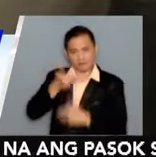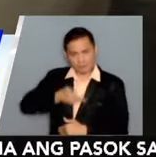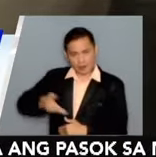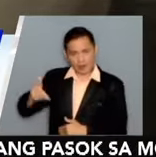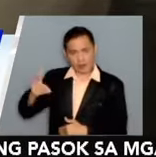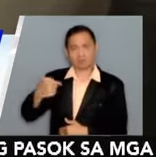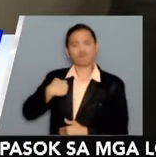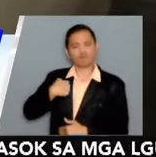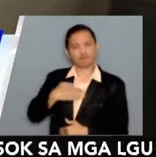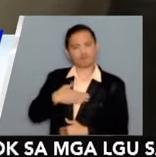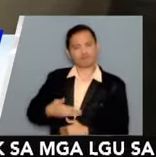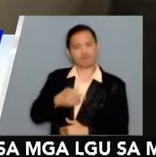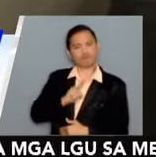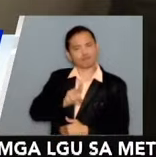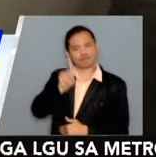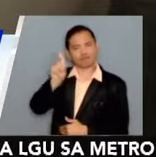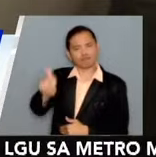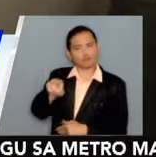friends and family.